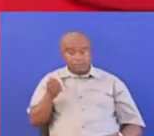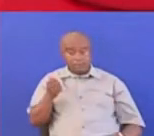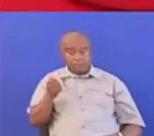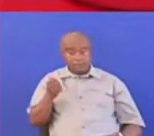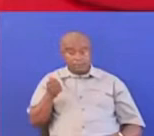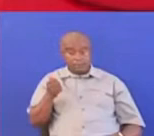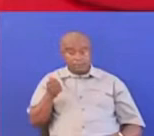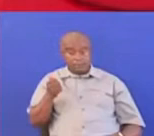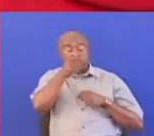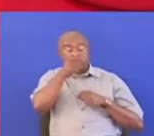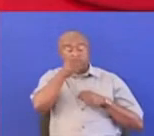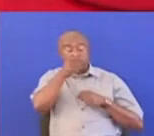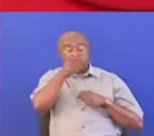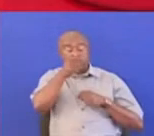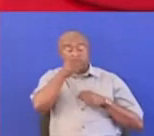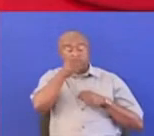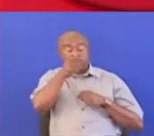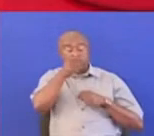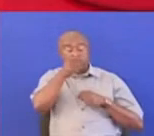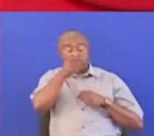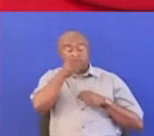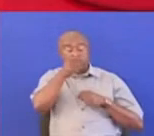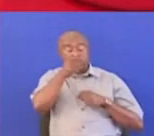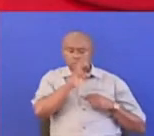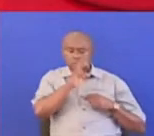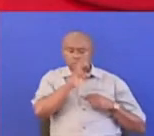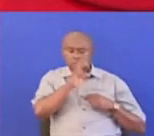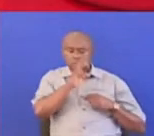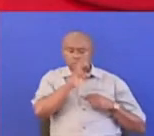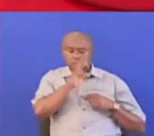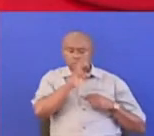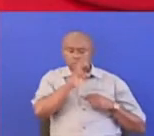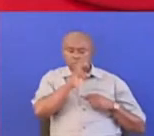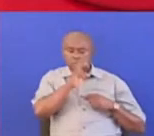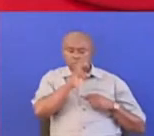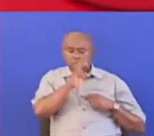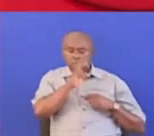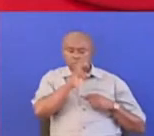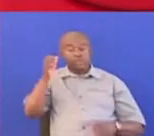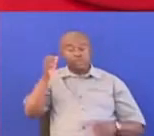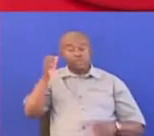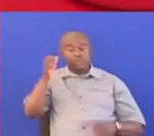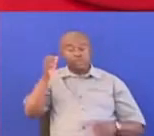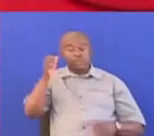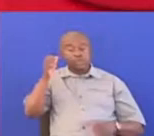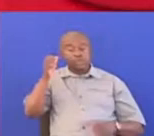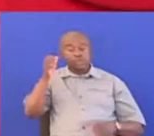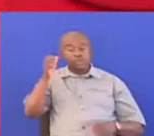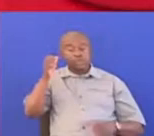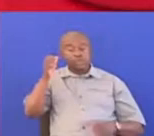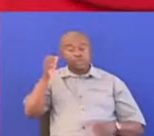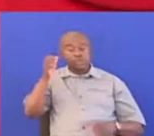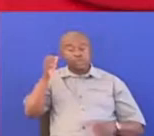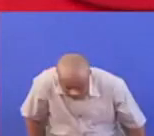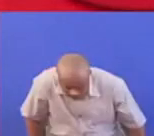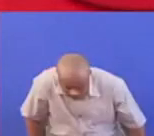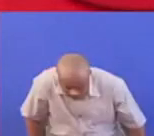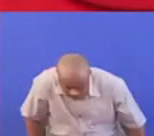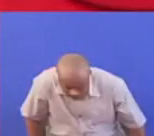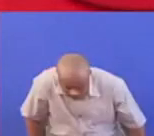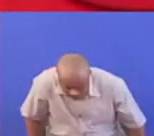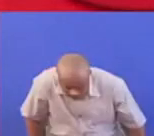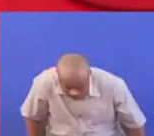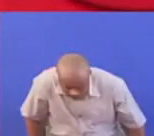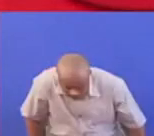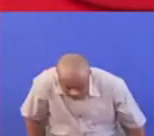niendelee kuipongeza wizara kwa kuendelea kutafuta masoko China pamoja na Marekani. Bado malighafi nyingi